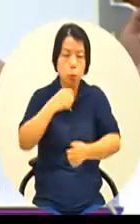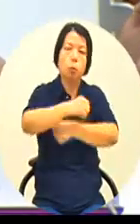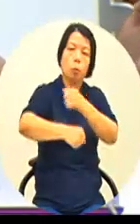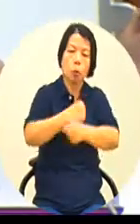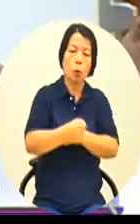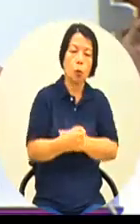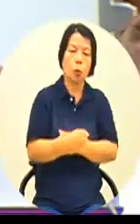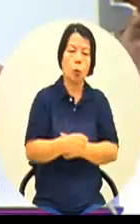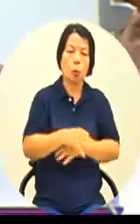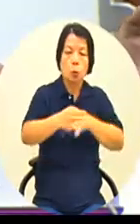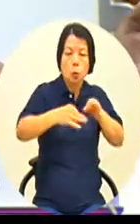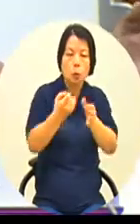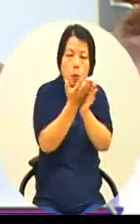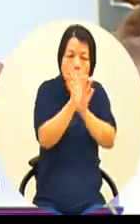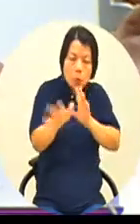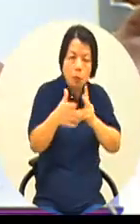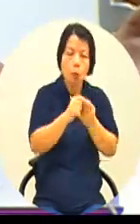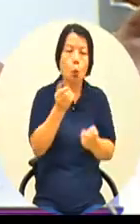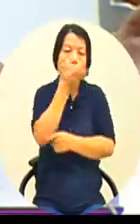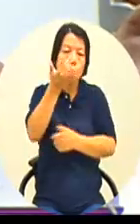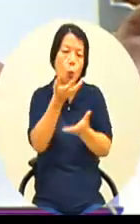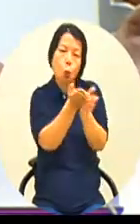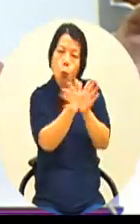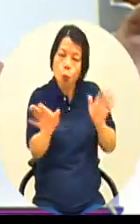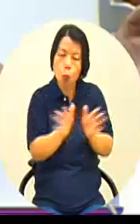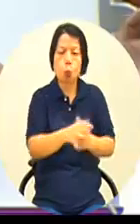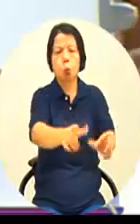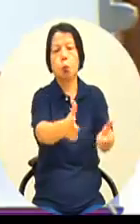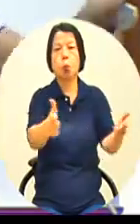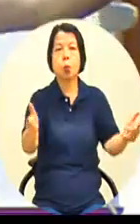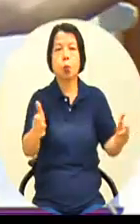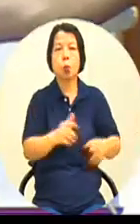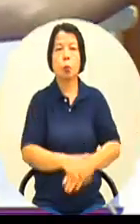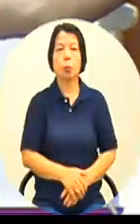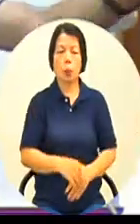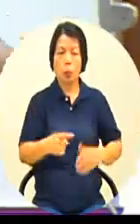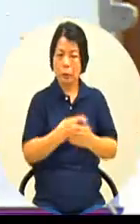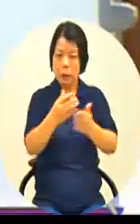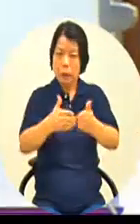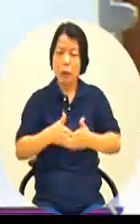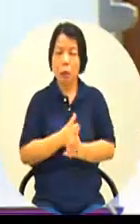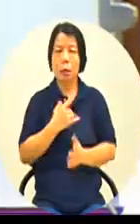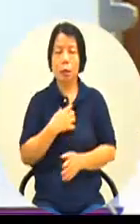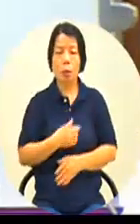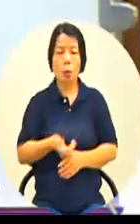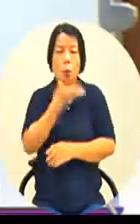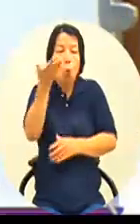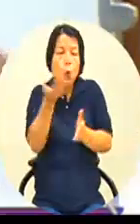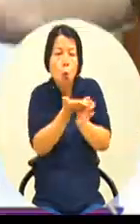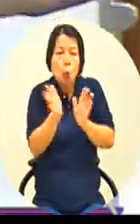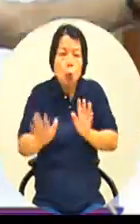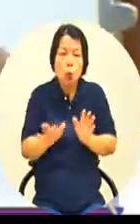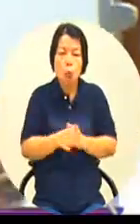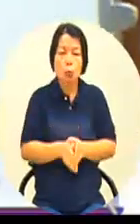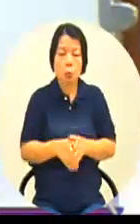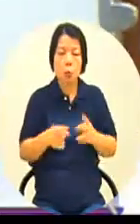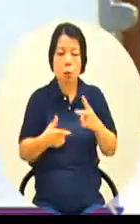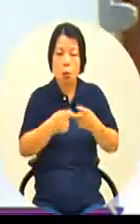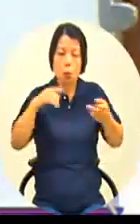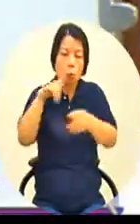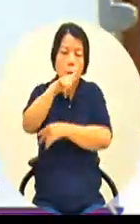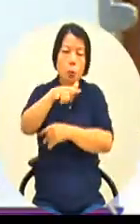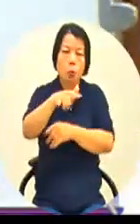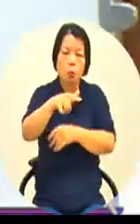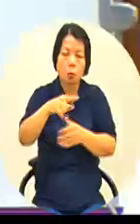展、旅展什么什么什么，不管哦，不是讲啊，我就开两个旅展，我就办一个啊，我的航线加一班去什